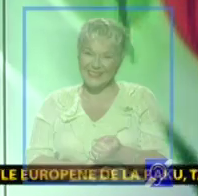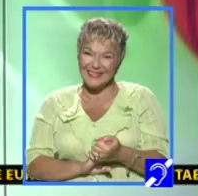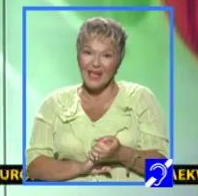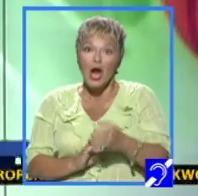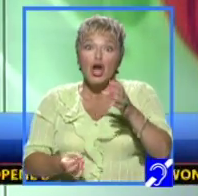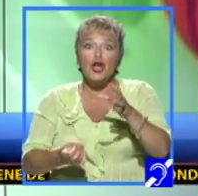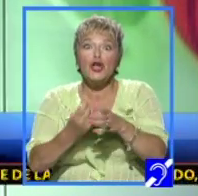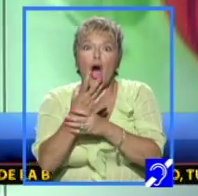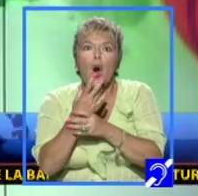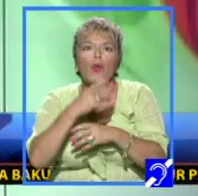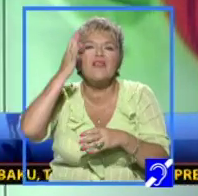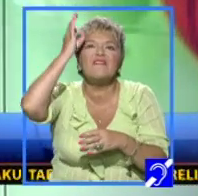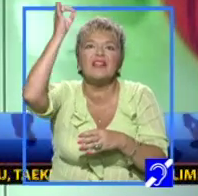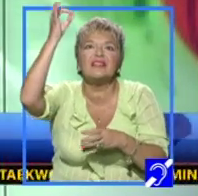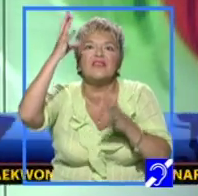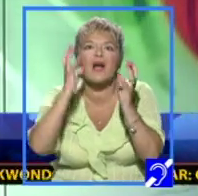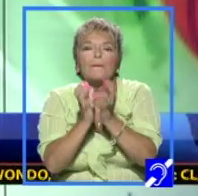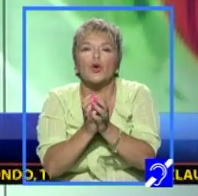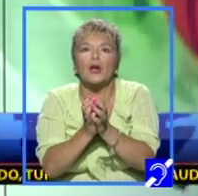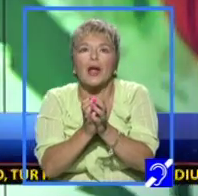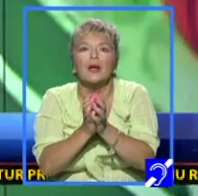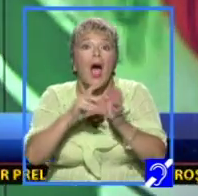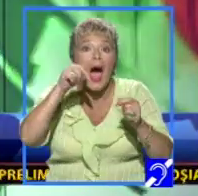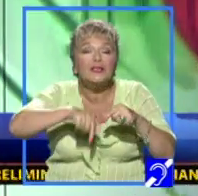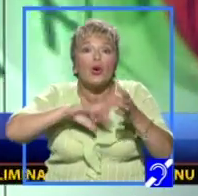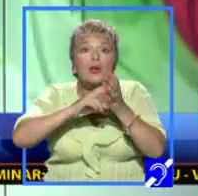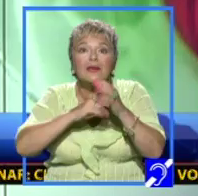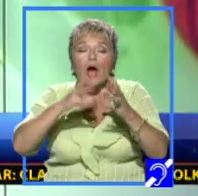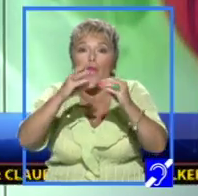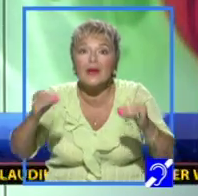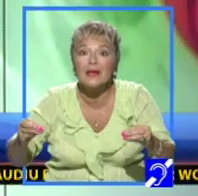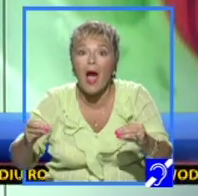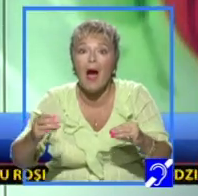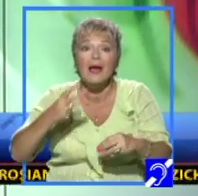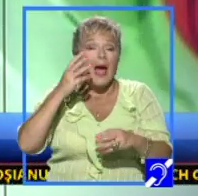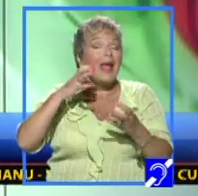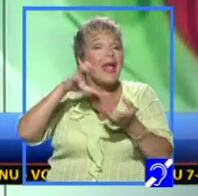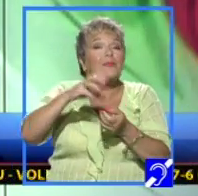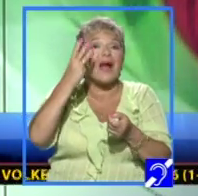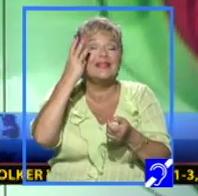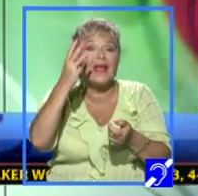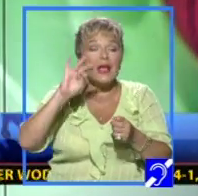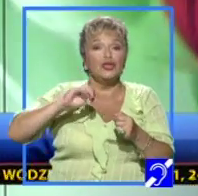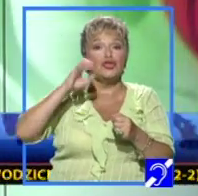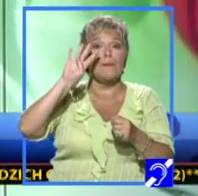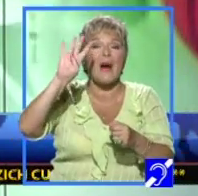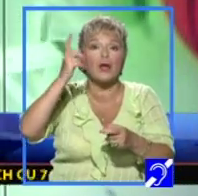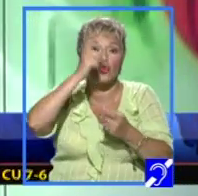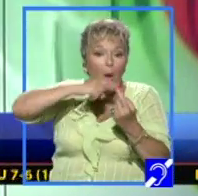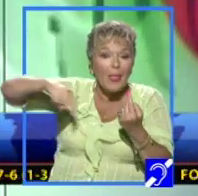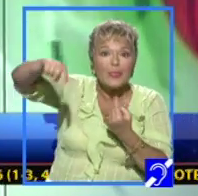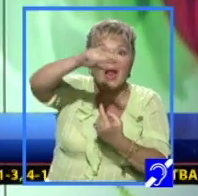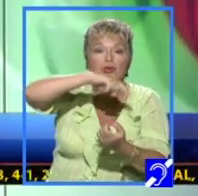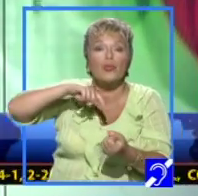Cel mai nou și mai inovativ campionat tot teren organizat în România revine în actualitate cu etapele 3 și 4 găzduite de traseele din jurul